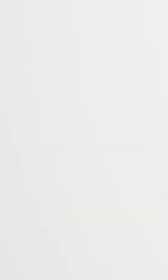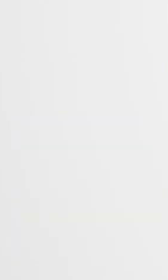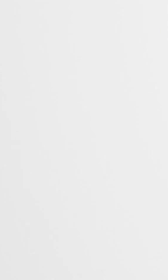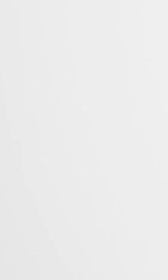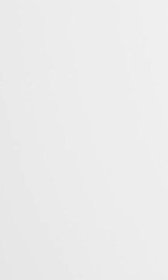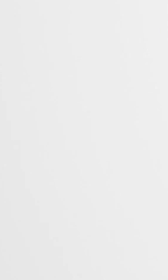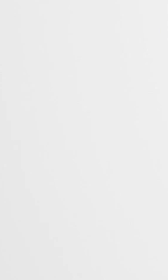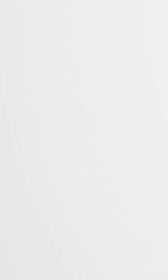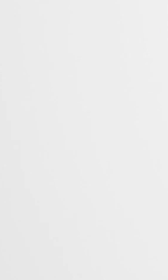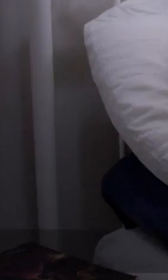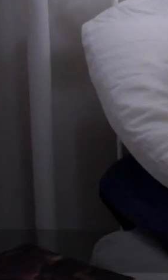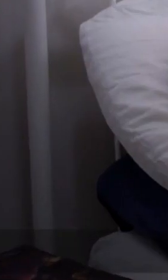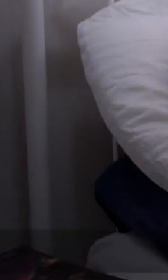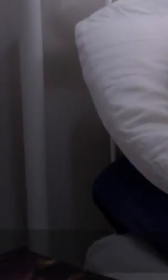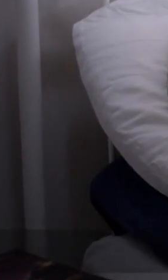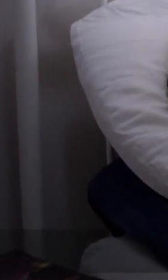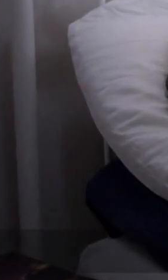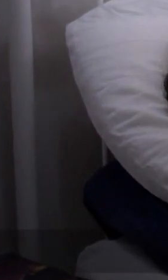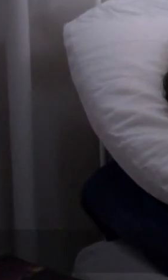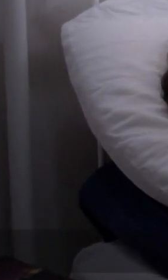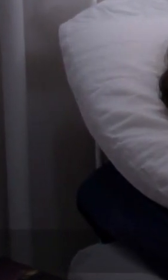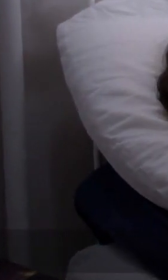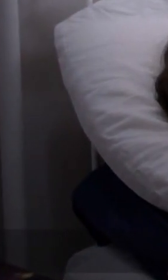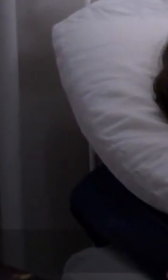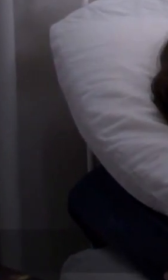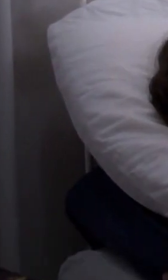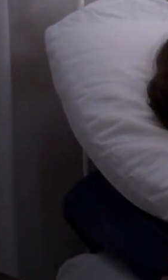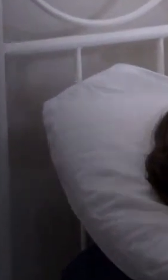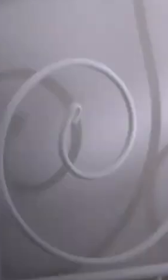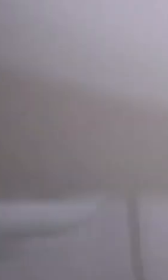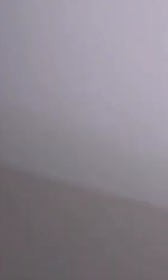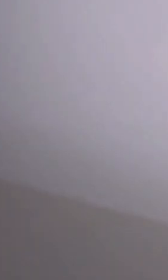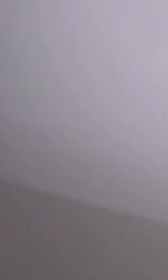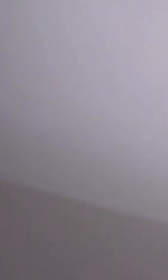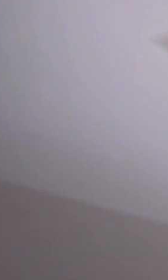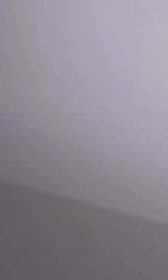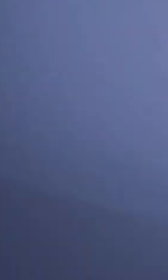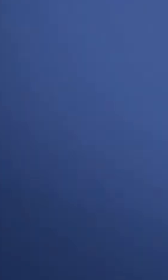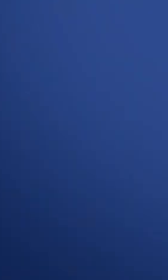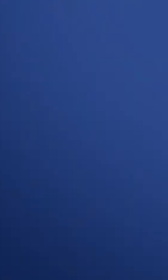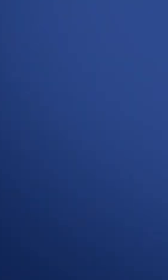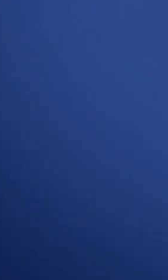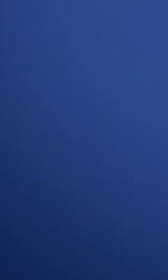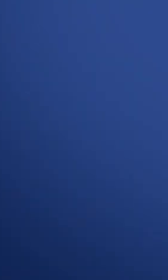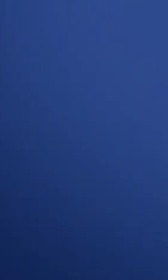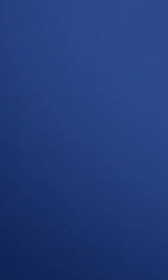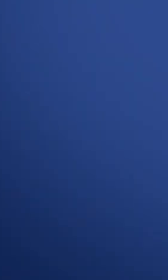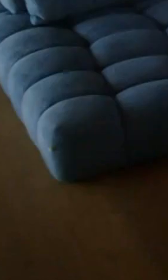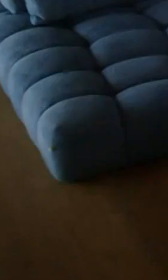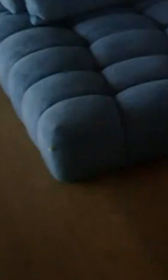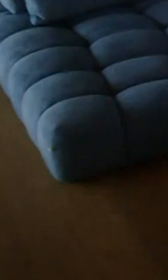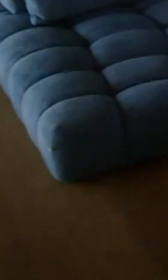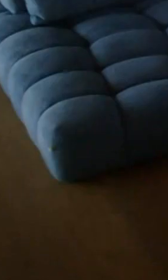התחזית בחסות. גם בחדר השינה יהיה לכם נעים. מעבררי תקרה סטאר, זה